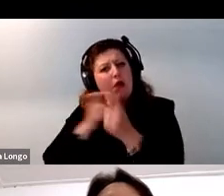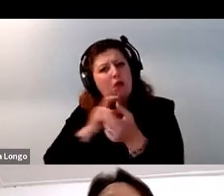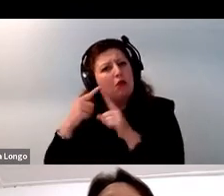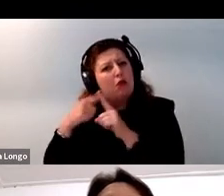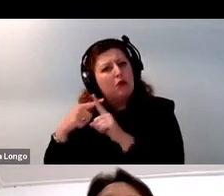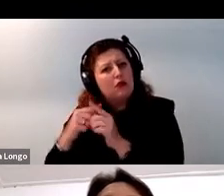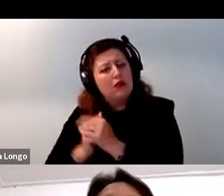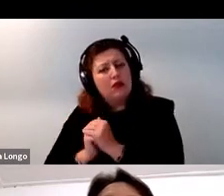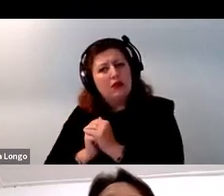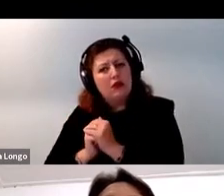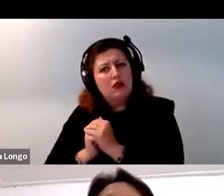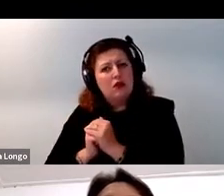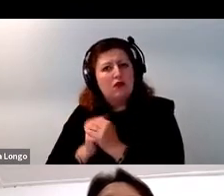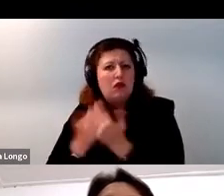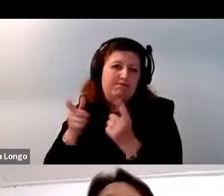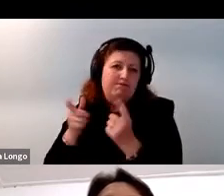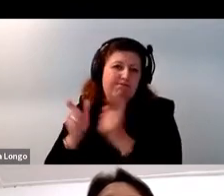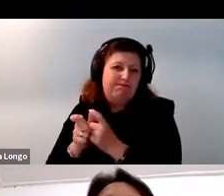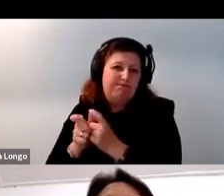ci siamo fermati lì.